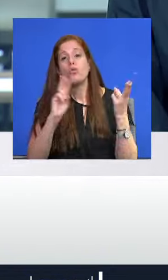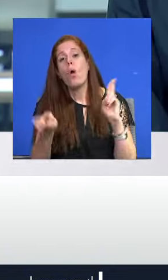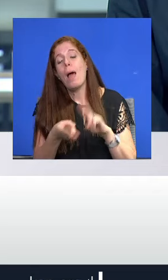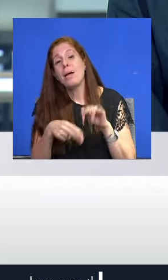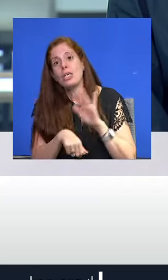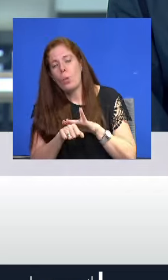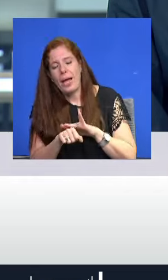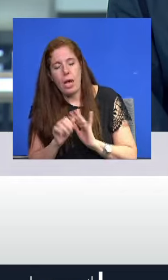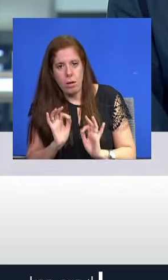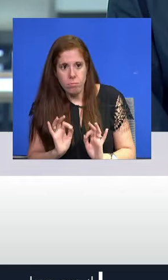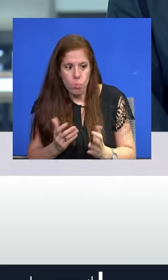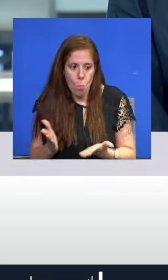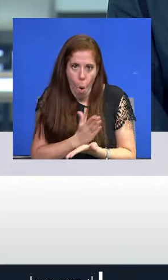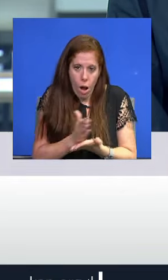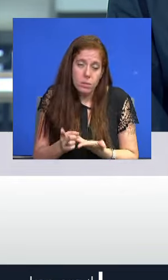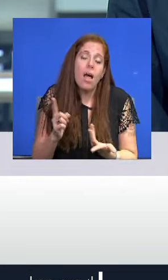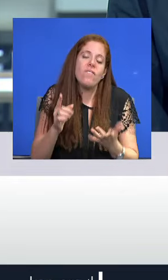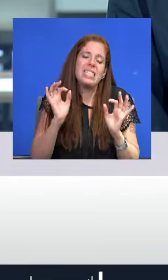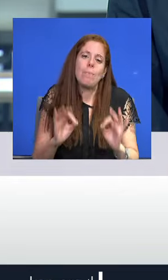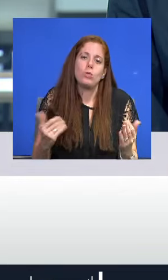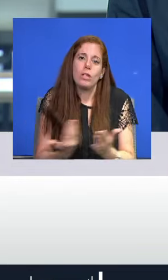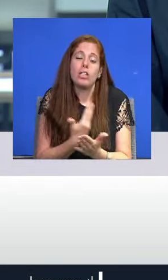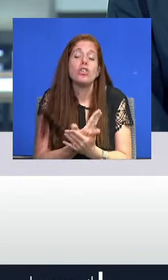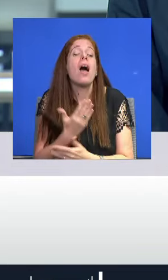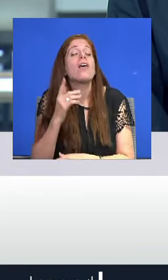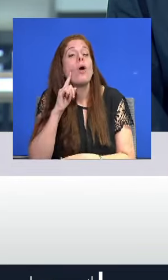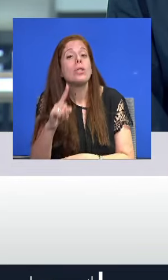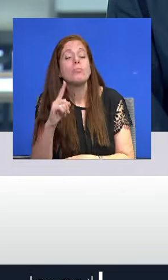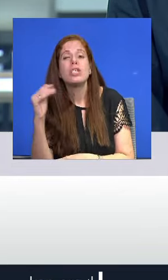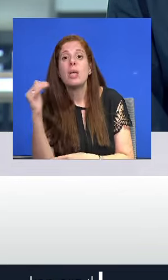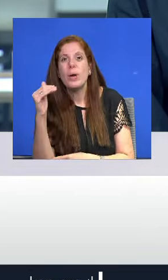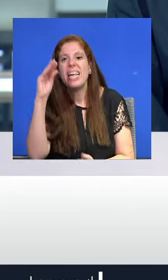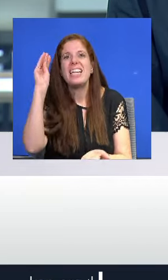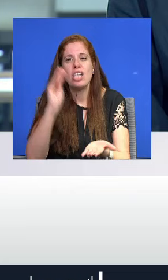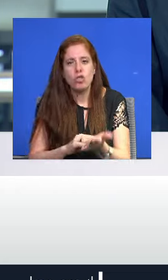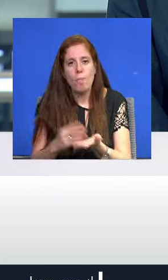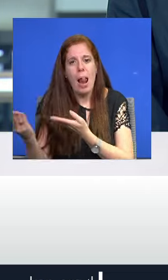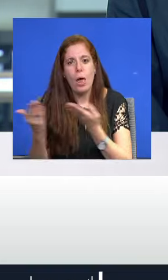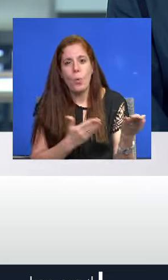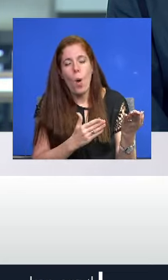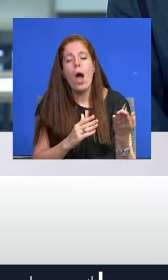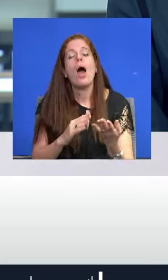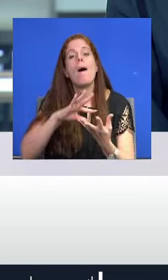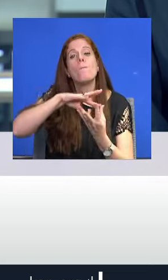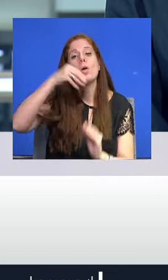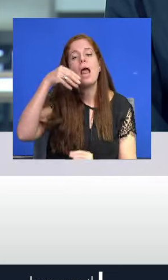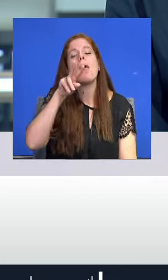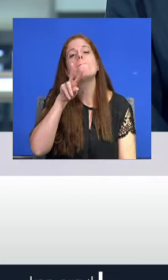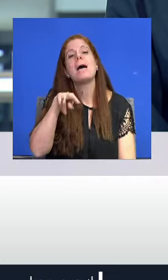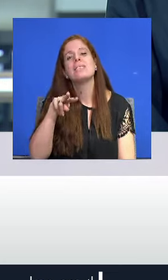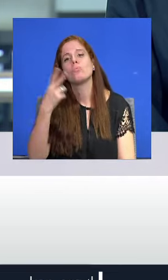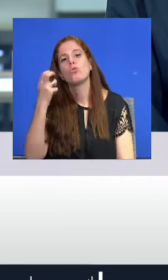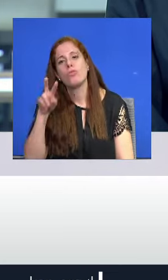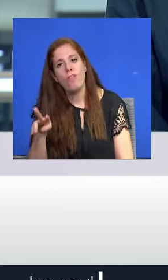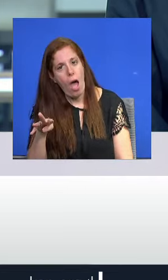המציאות החדשה. אנחנו כבר יודעים שסעודיה נרשמה לאירוח המונדיאל ב-2034. יהיה מעניין בכל